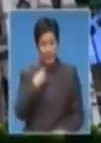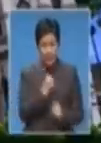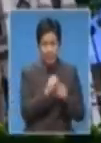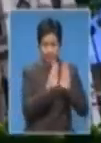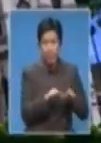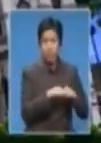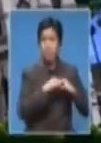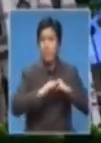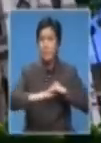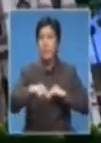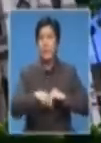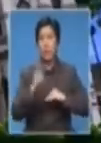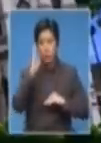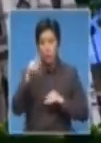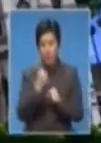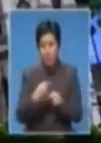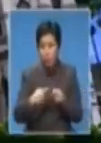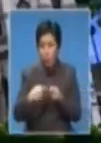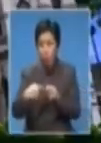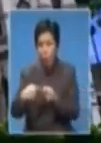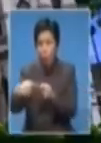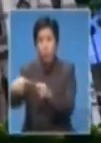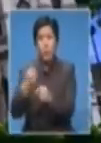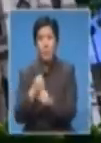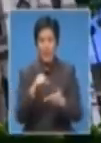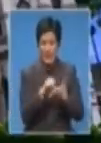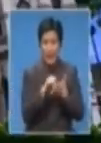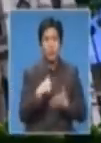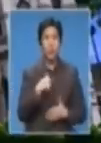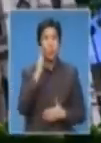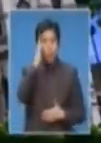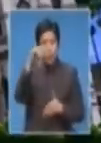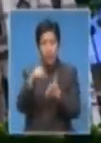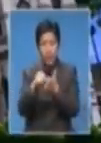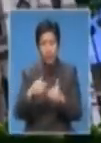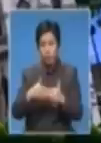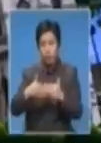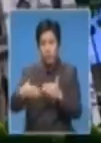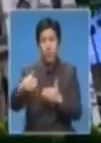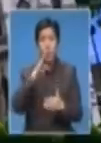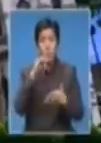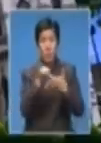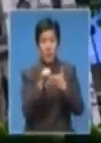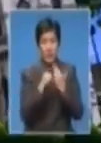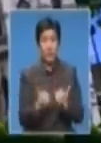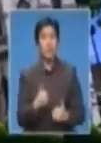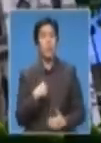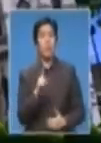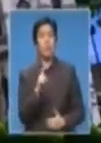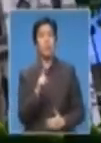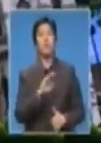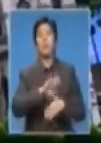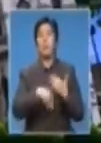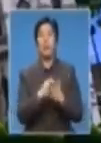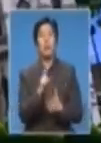นี้แล้วท่านก็ไปวางว่าต่อไปจะเป็นยังไงท่านจะไปแก้อะไรของผมก็ไปแก้บนหน้าโน่นแก้ผมตั้งแต่ต้นวันนี้ที่ผมทำทั้งหมดมันก็บกพร่องหมดเล